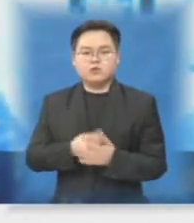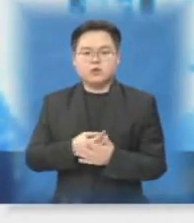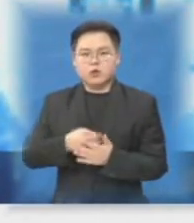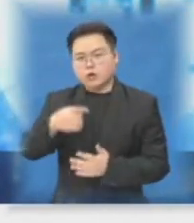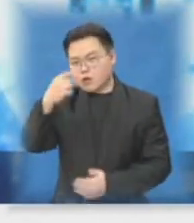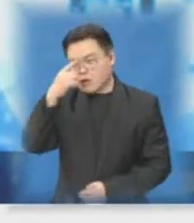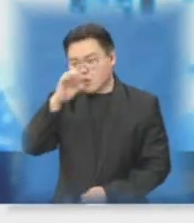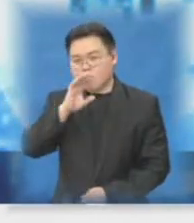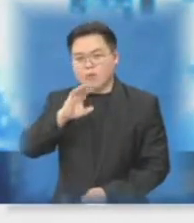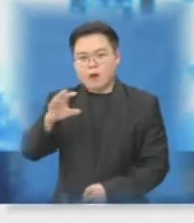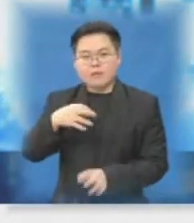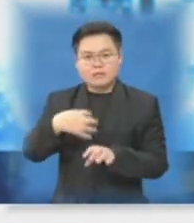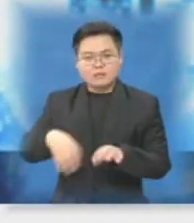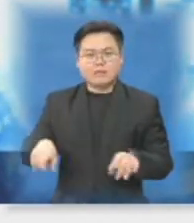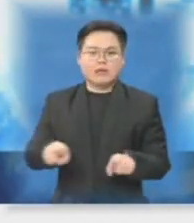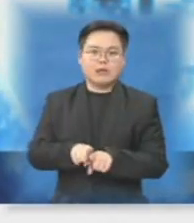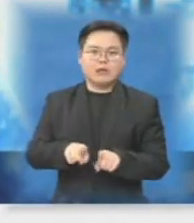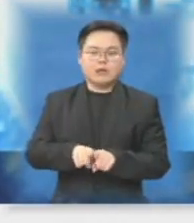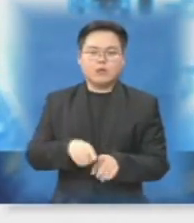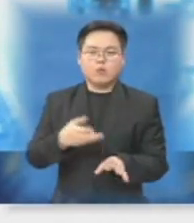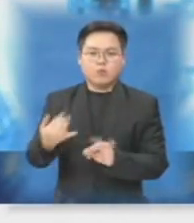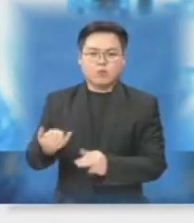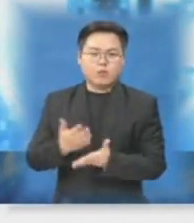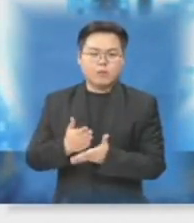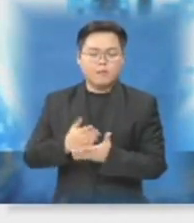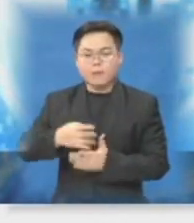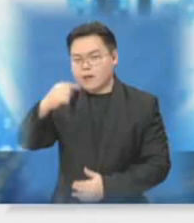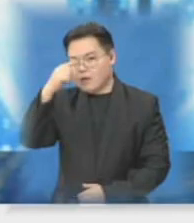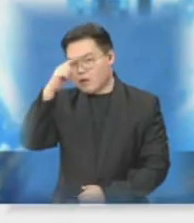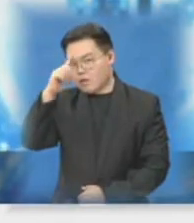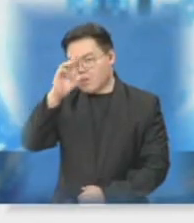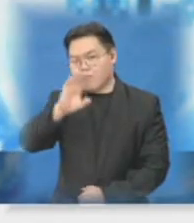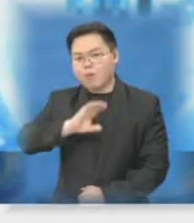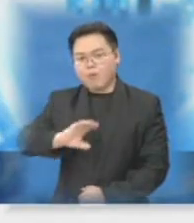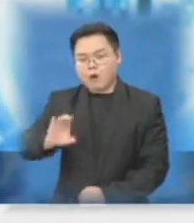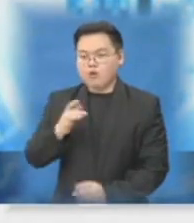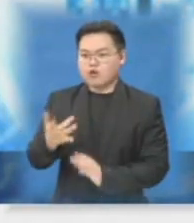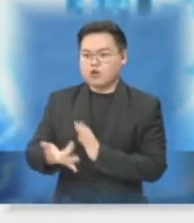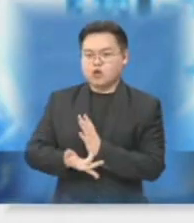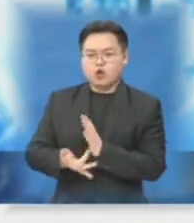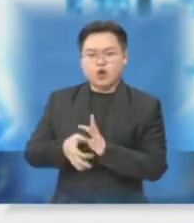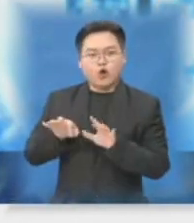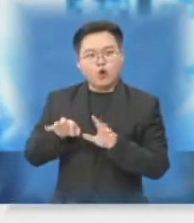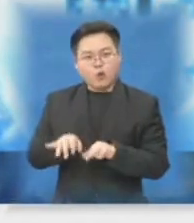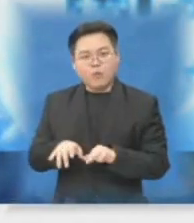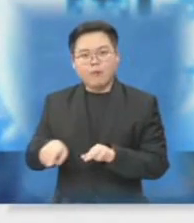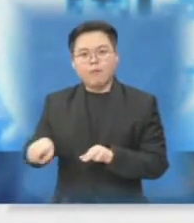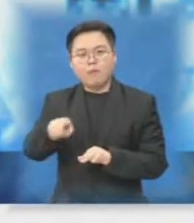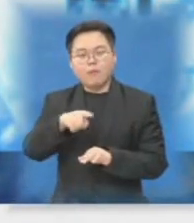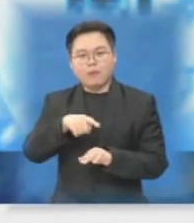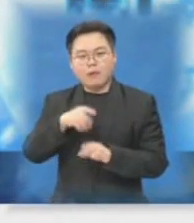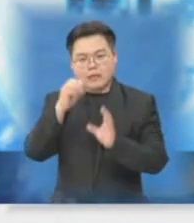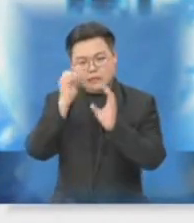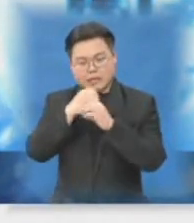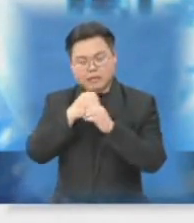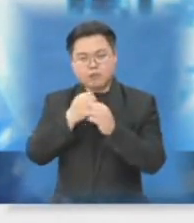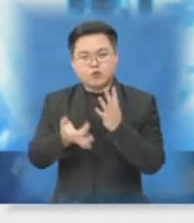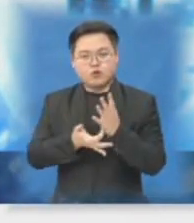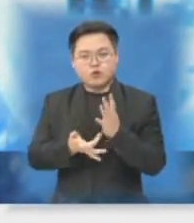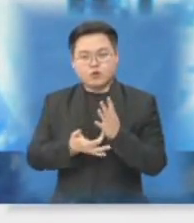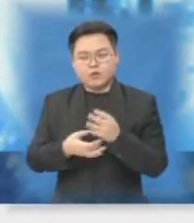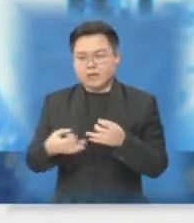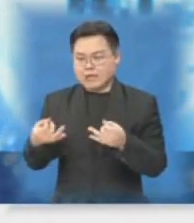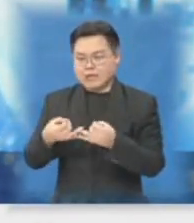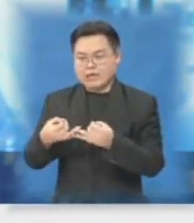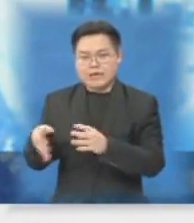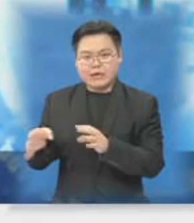эрүүл мэндийн салбарт хүртэл нөлөөлж байна. Яг тэр эрүүл мэндийн салбарын тоног төхөөр өмж компьютерт нь